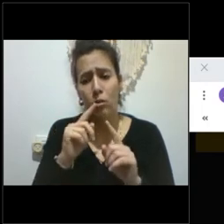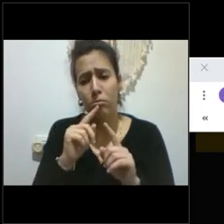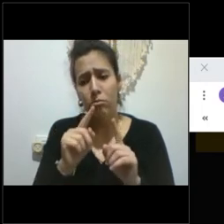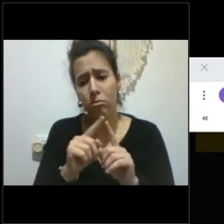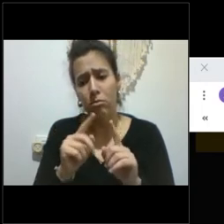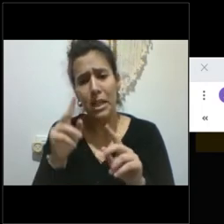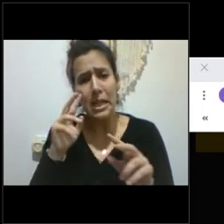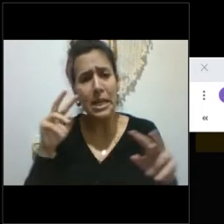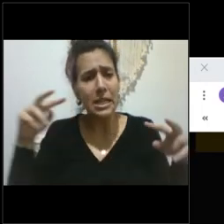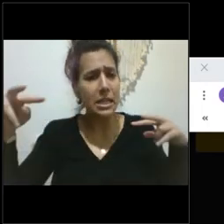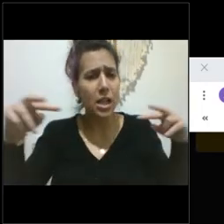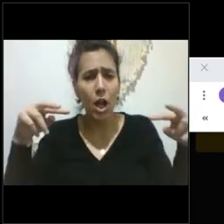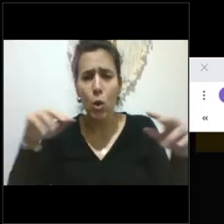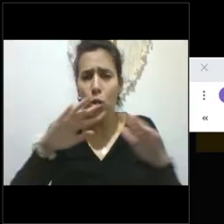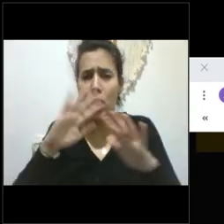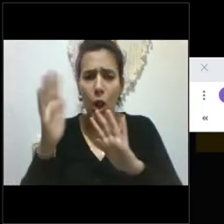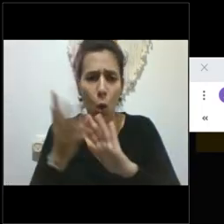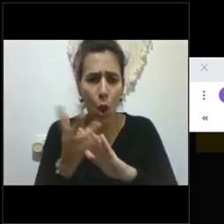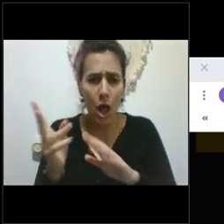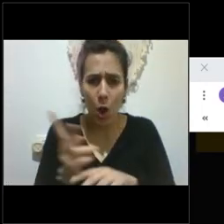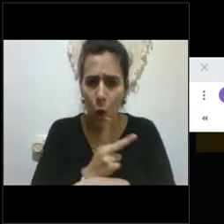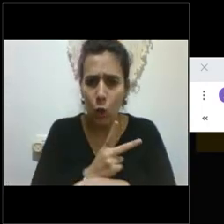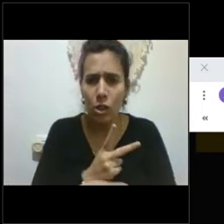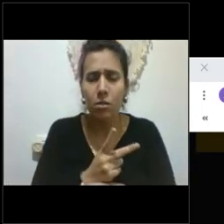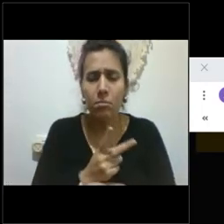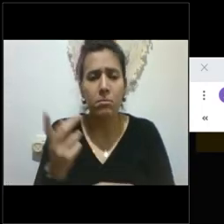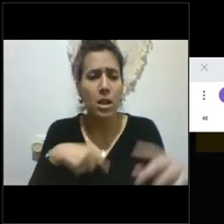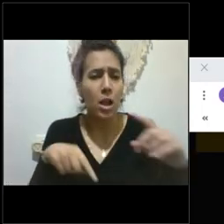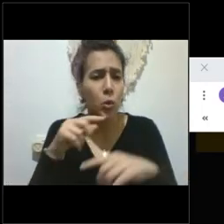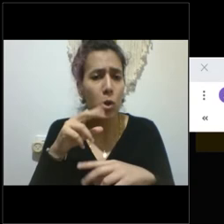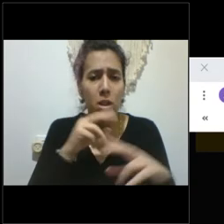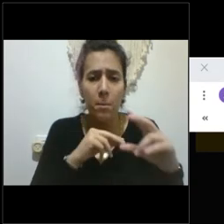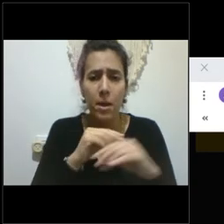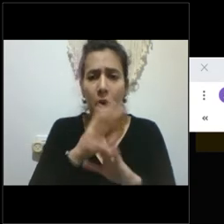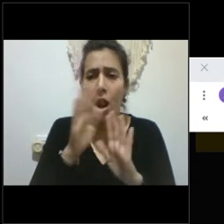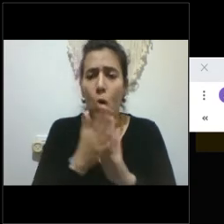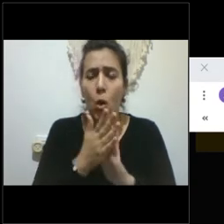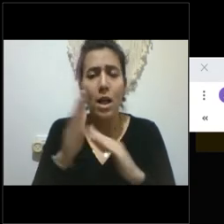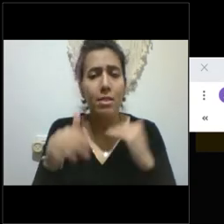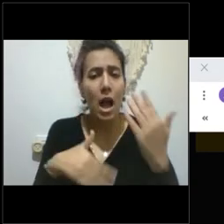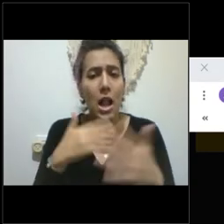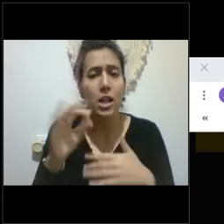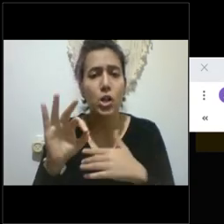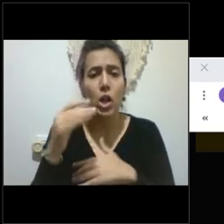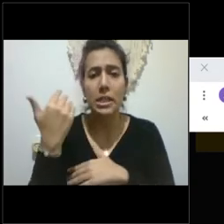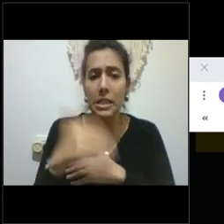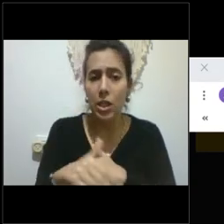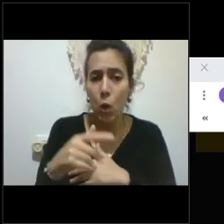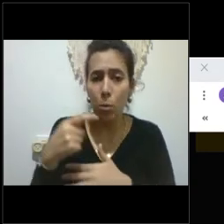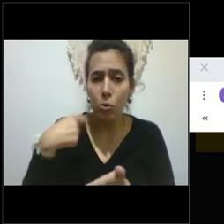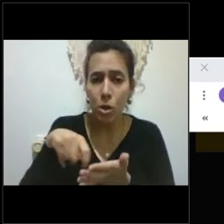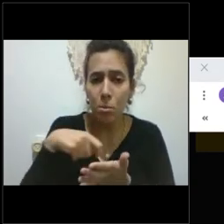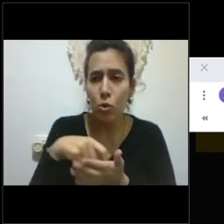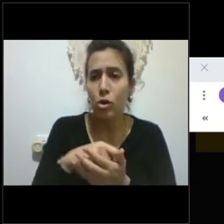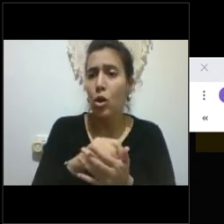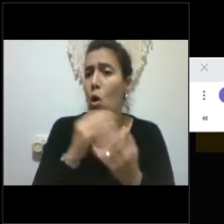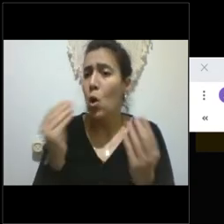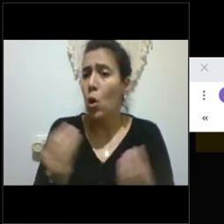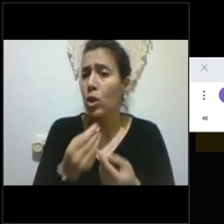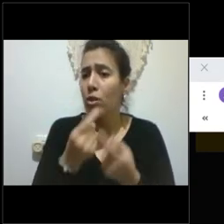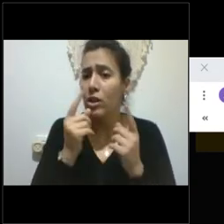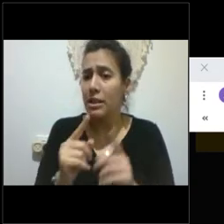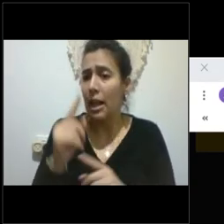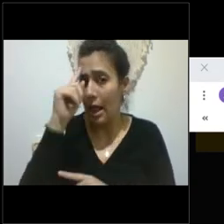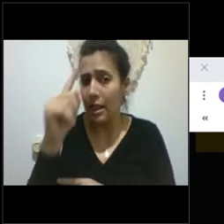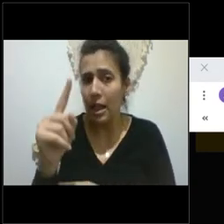בעצם נדבר קודם כל על כל התהליך של הסיום שיפוץ, כל מה שצריך לדעת מהרגע שבעצם, אוקיי, העבודה